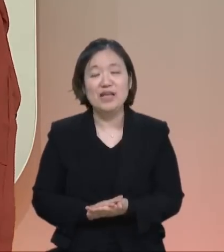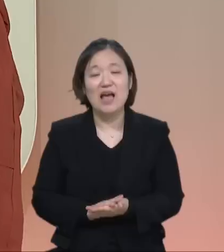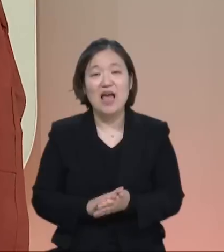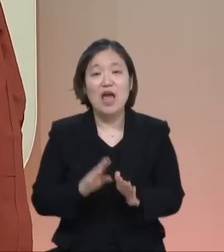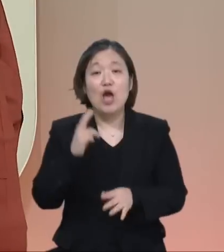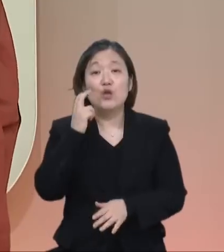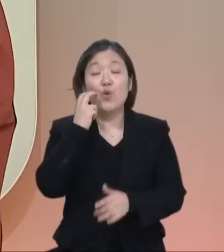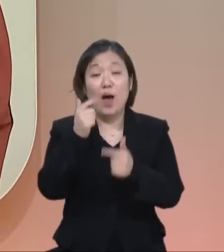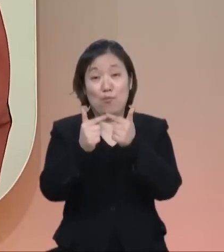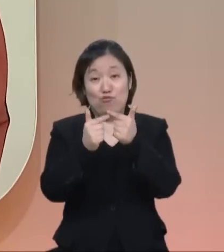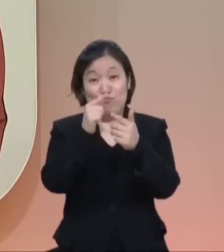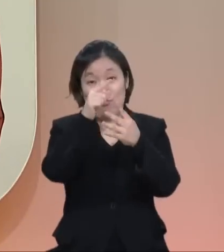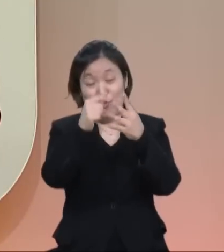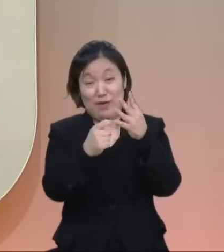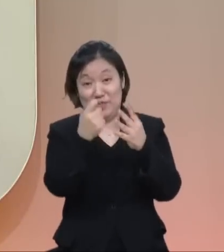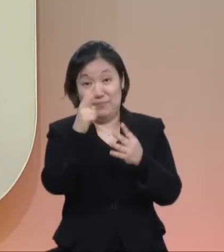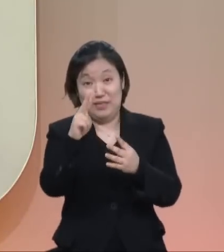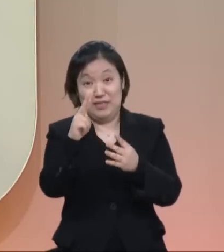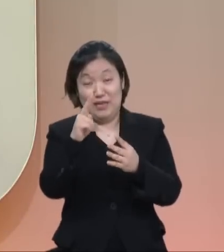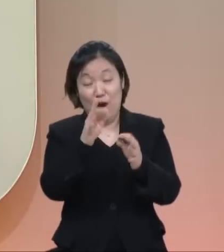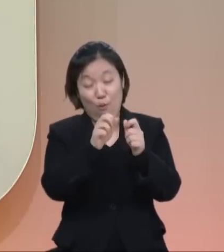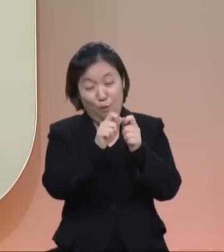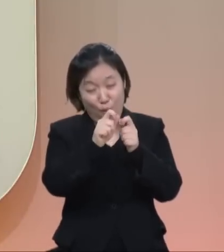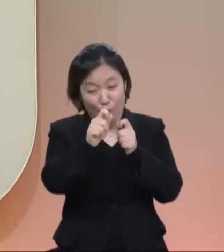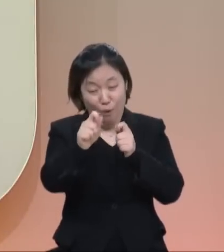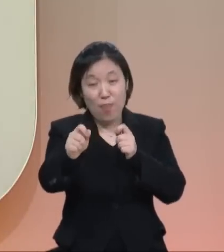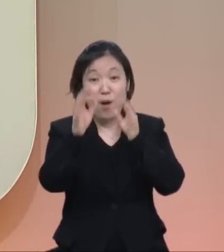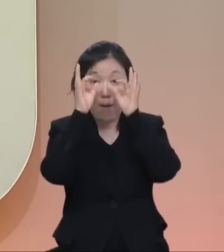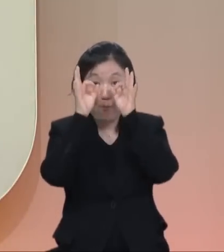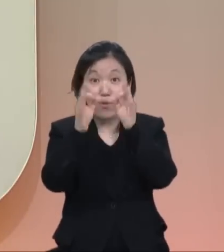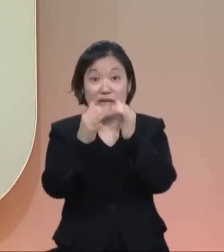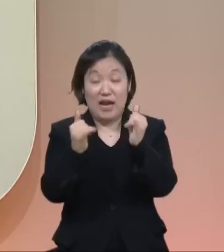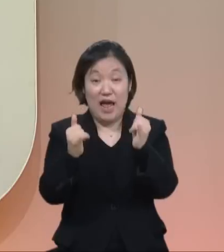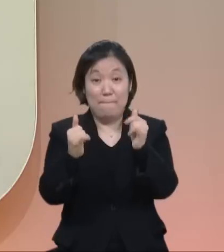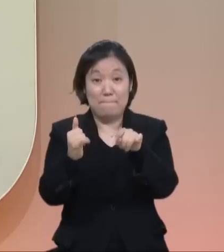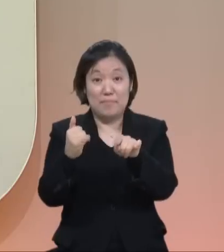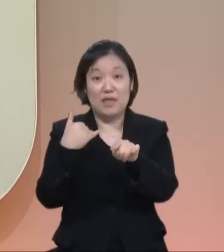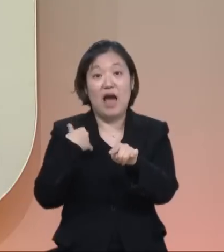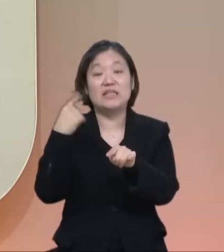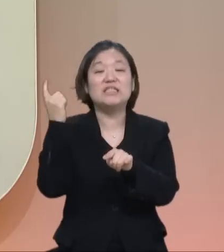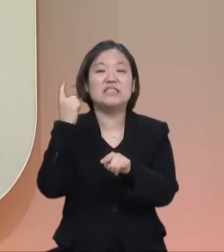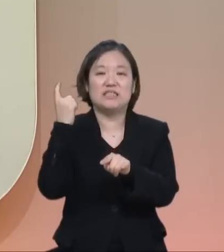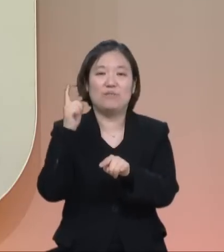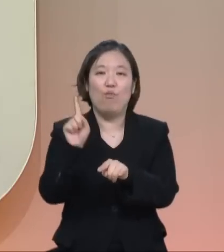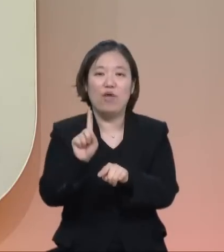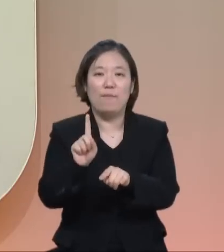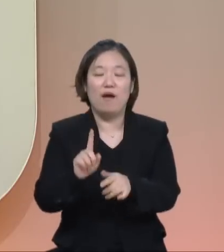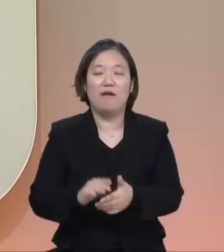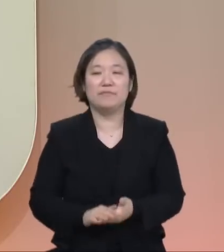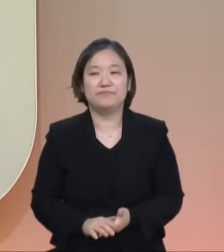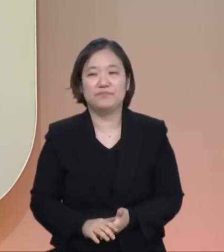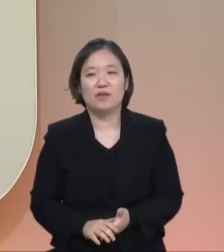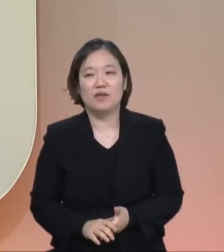오랫동안 깊이 보신 불자님들이 한결같이 해주시는 감사의 인사가 있습니다